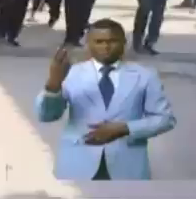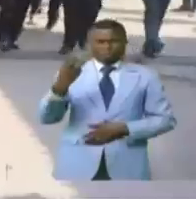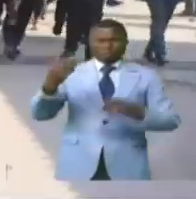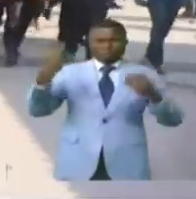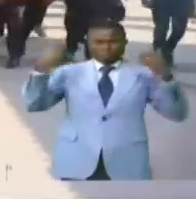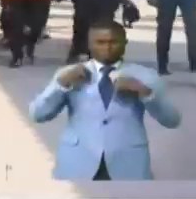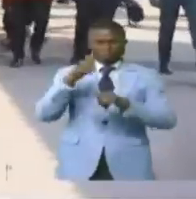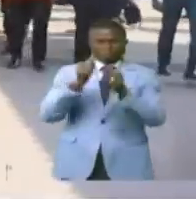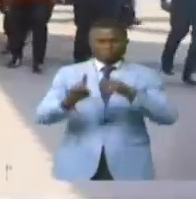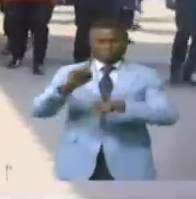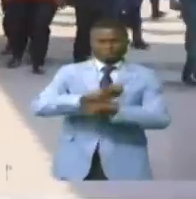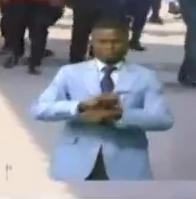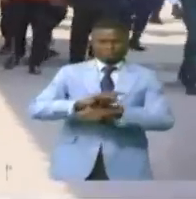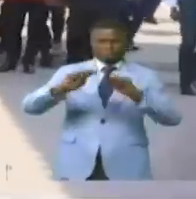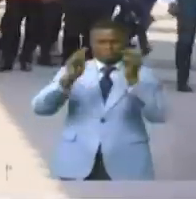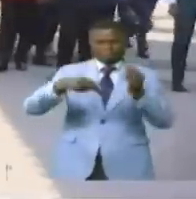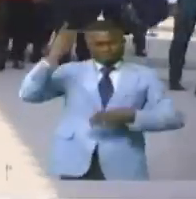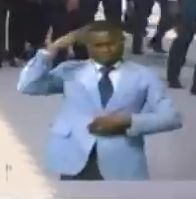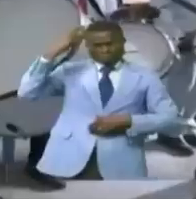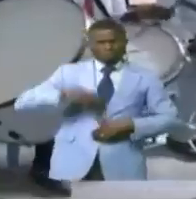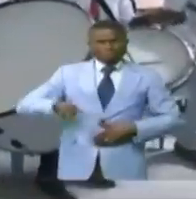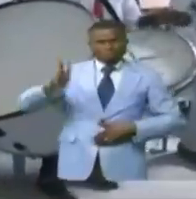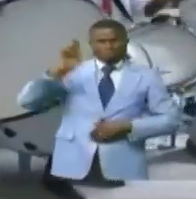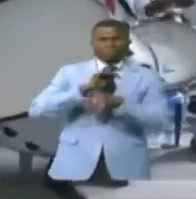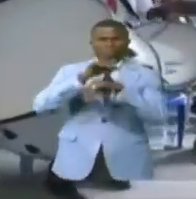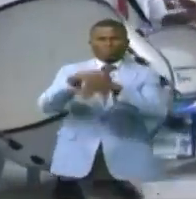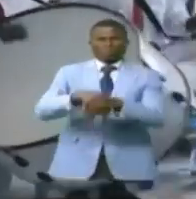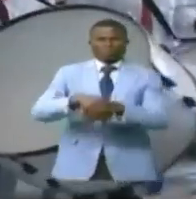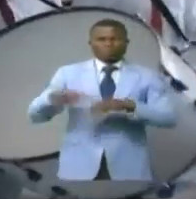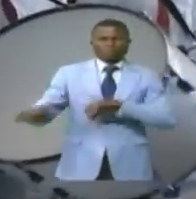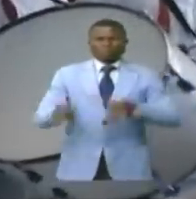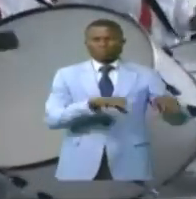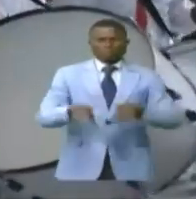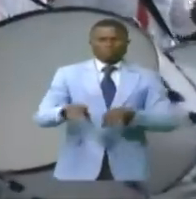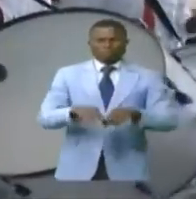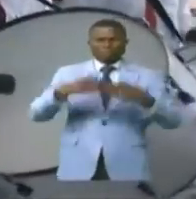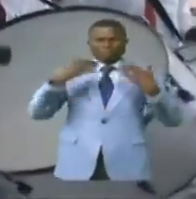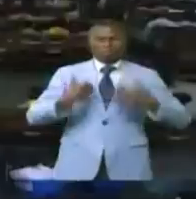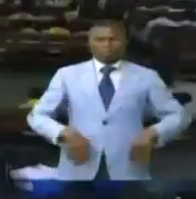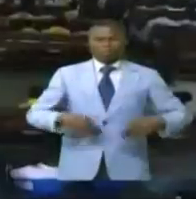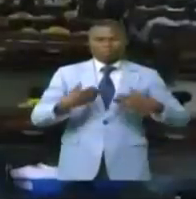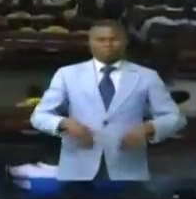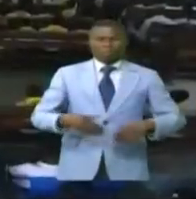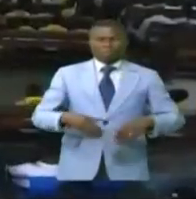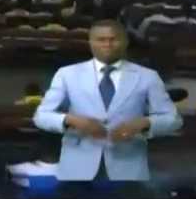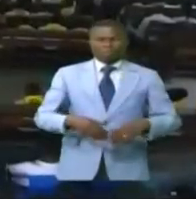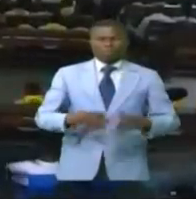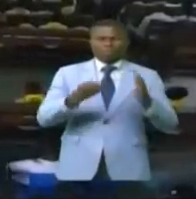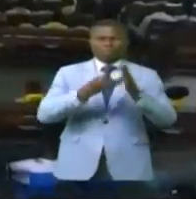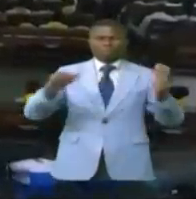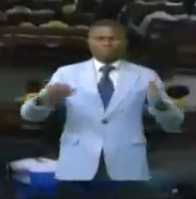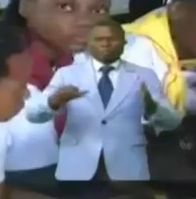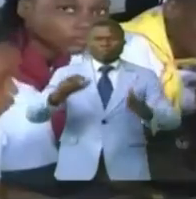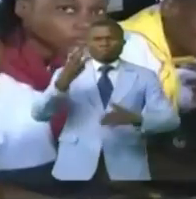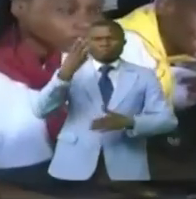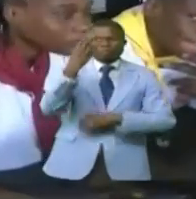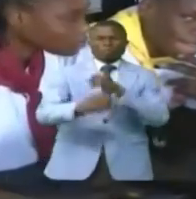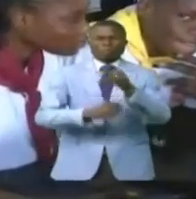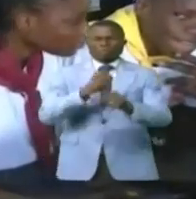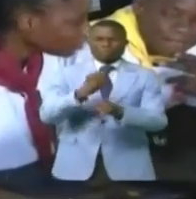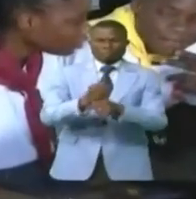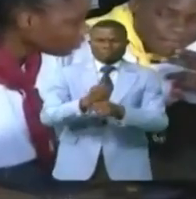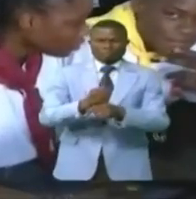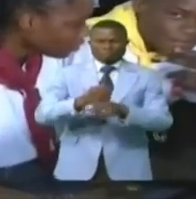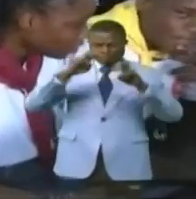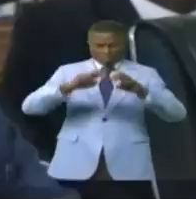au quotidien du parti présidentiel a pris part à la cérémonie de la célébration des 73e anniversaire des